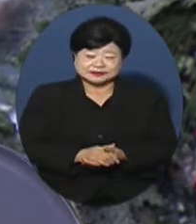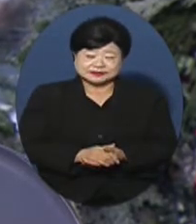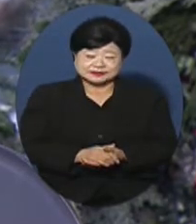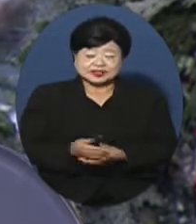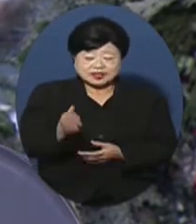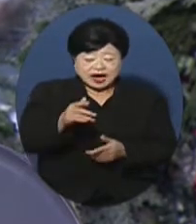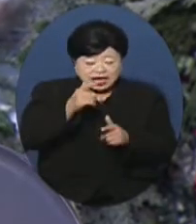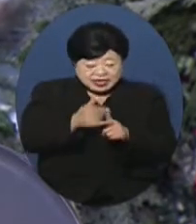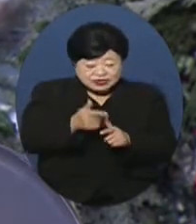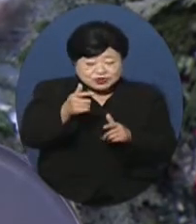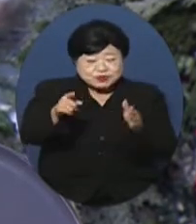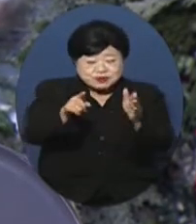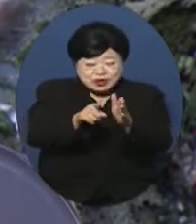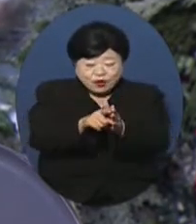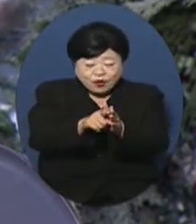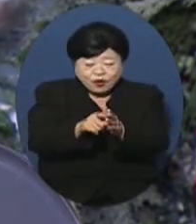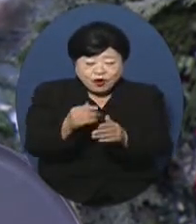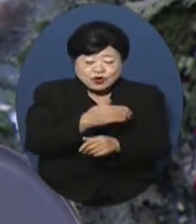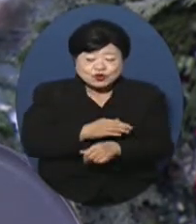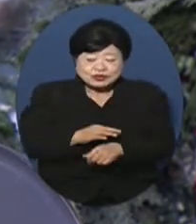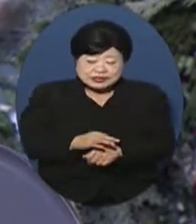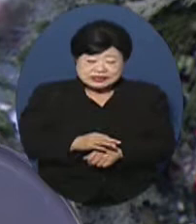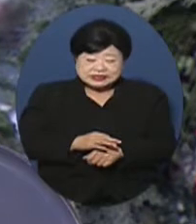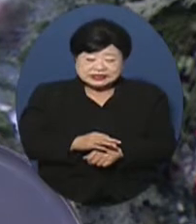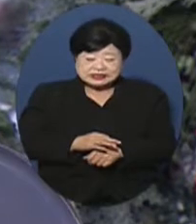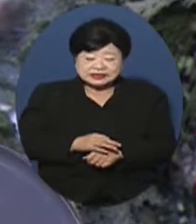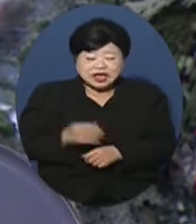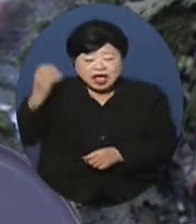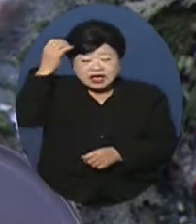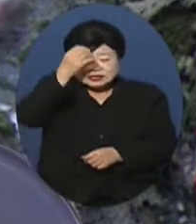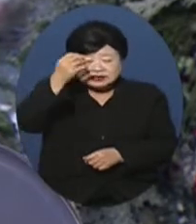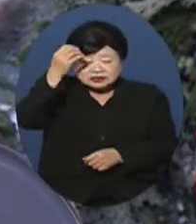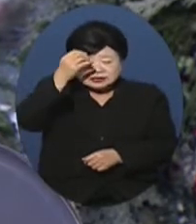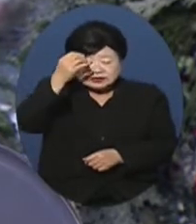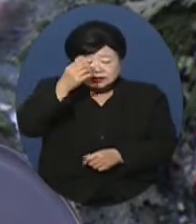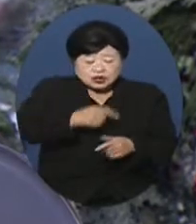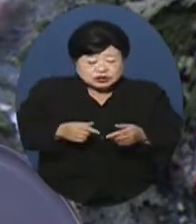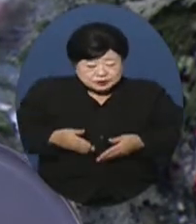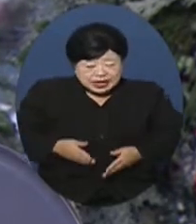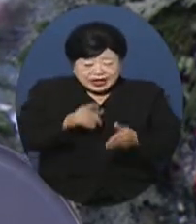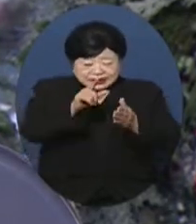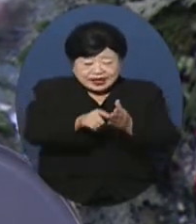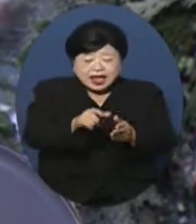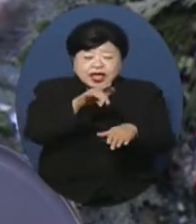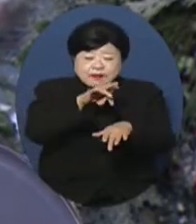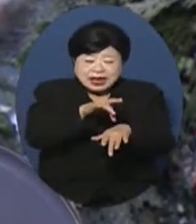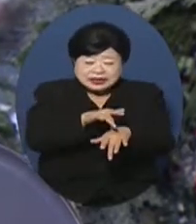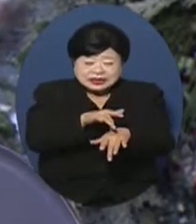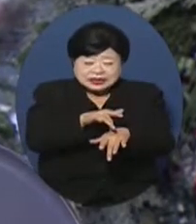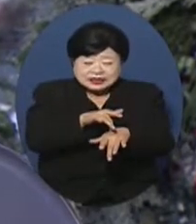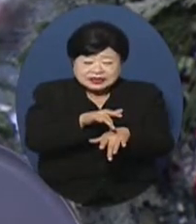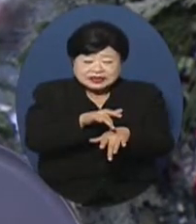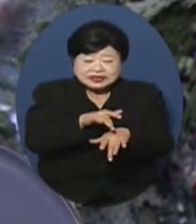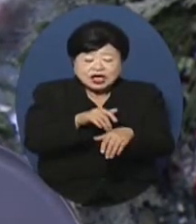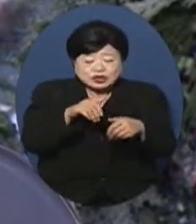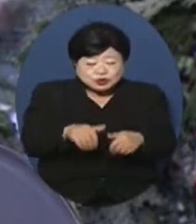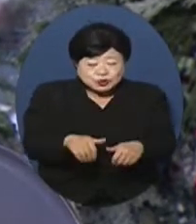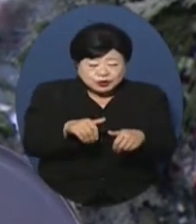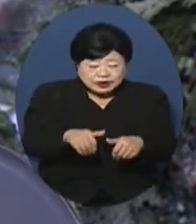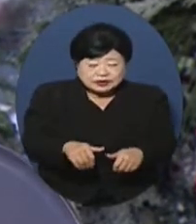하지만 예수님을 믿고 육신을 생명으로 교점 남의 마 옐 조용해질